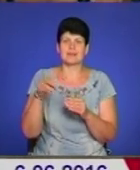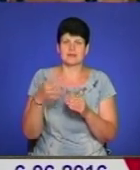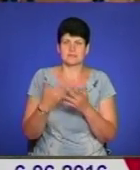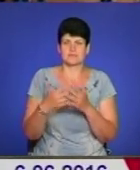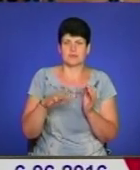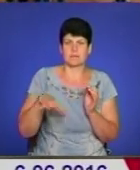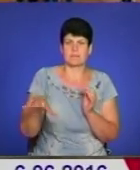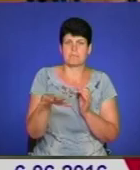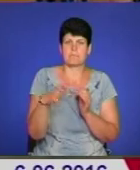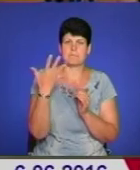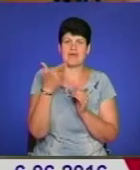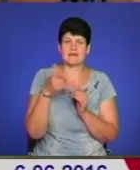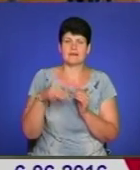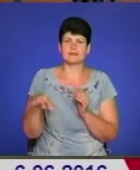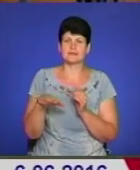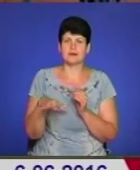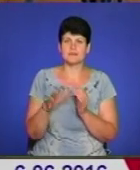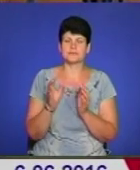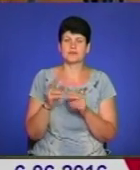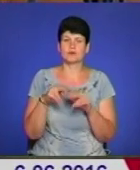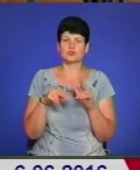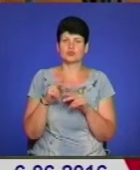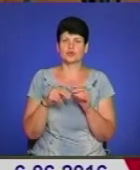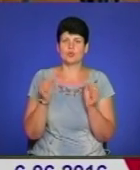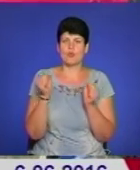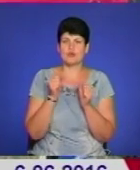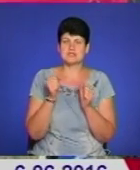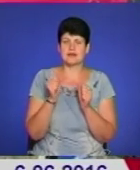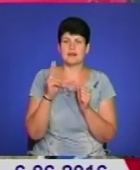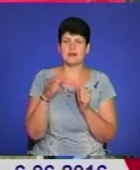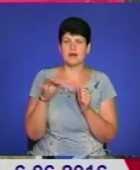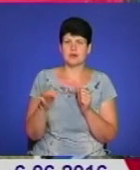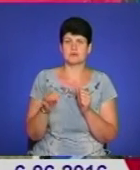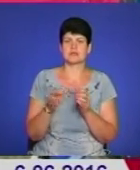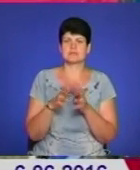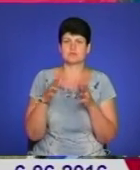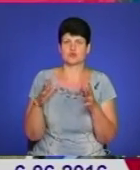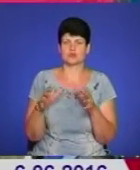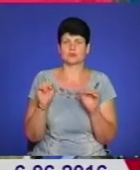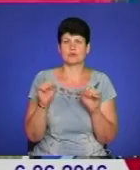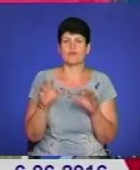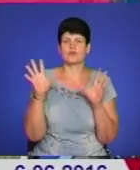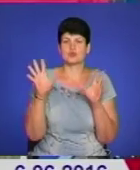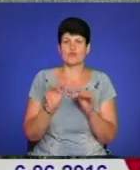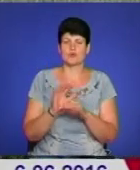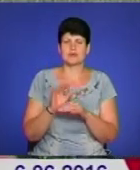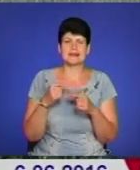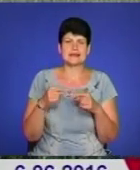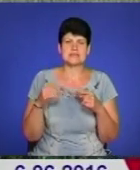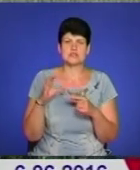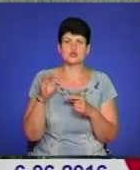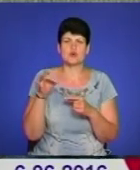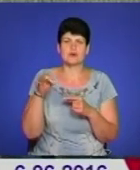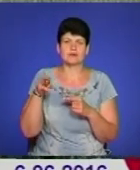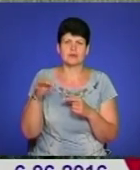нові морозильні камери для зберігання продуктів і загалом планують збільшувати масштаби усього виробництва. Різні сорти, різні